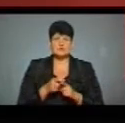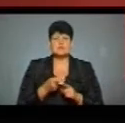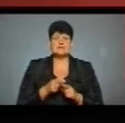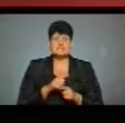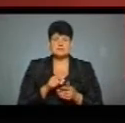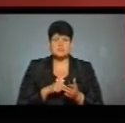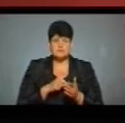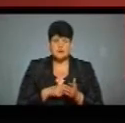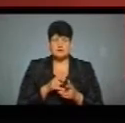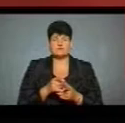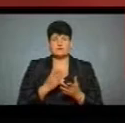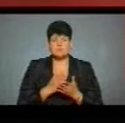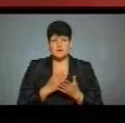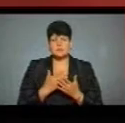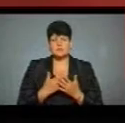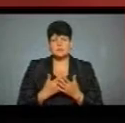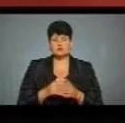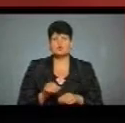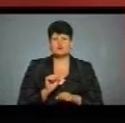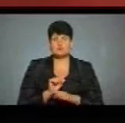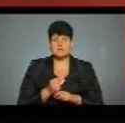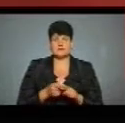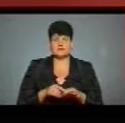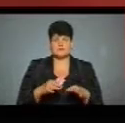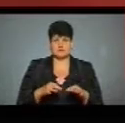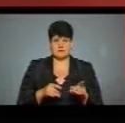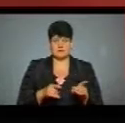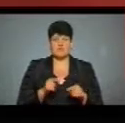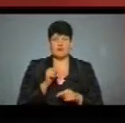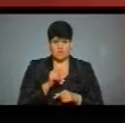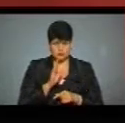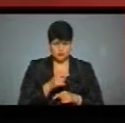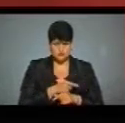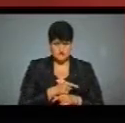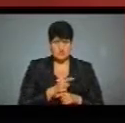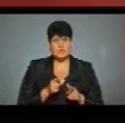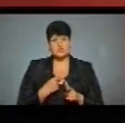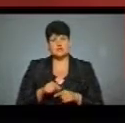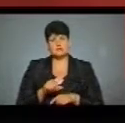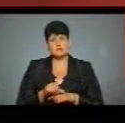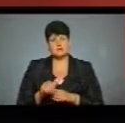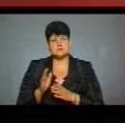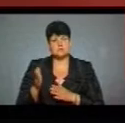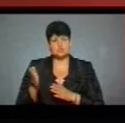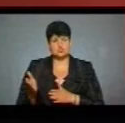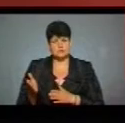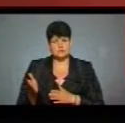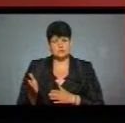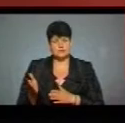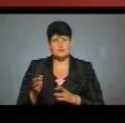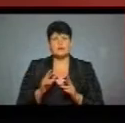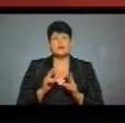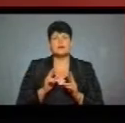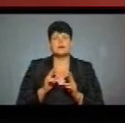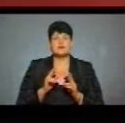адже, в принципі, вони мали би, напевно, зупиняти ці автівки. Чи ви будете, чи митниця буде також на дорозі разом з патрульними? Який